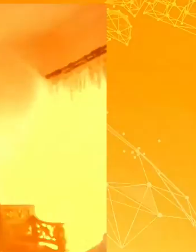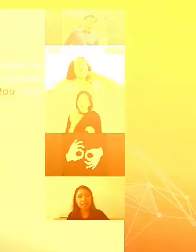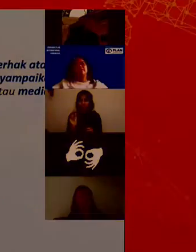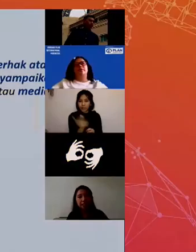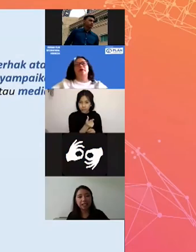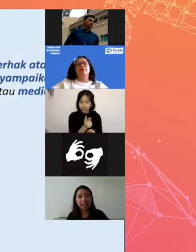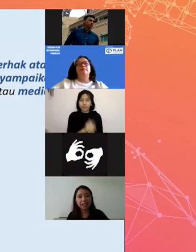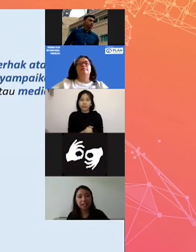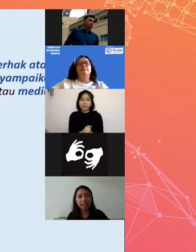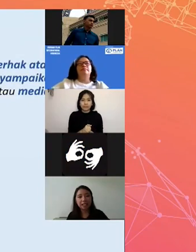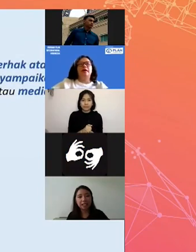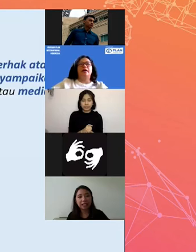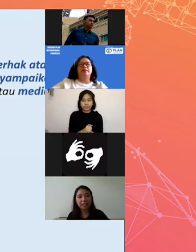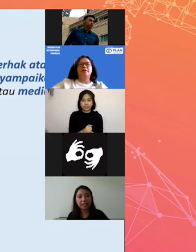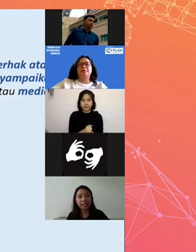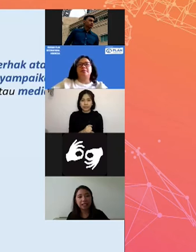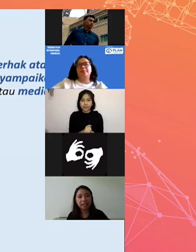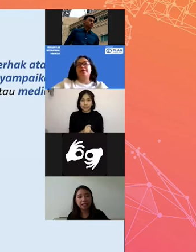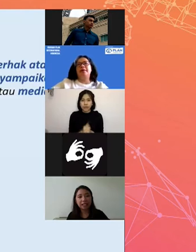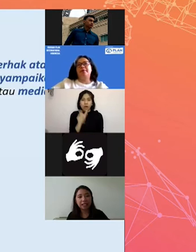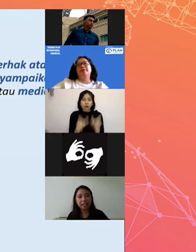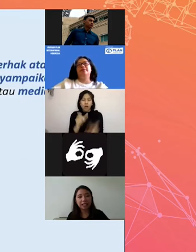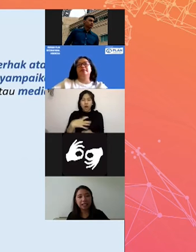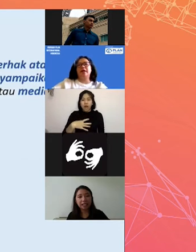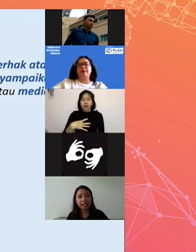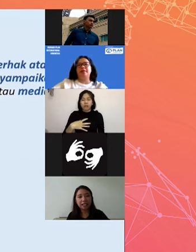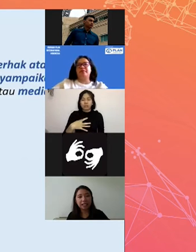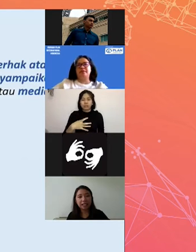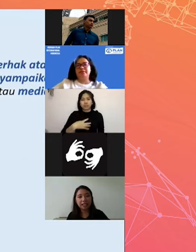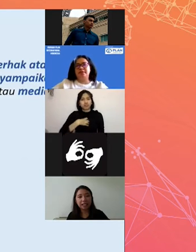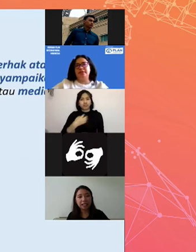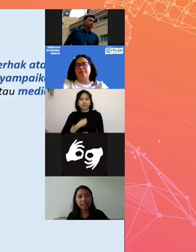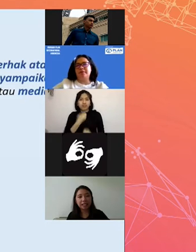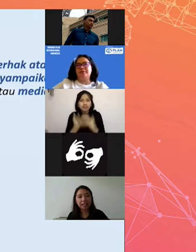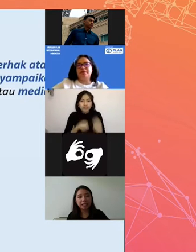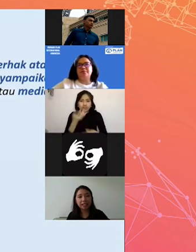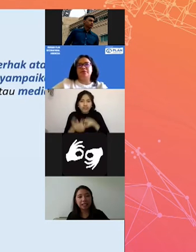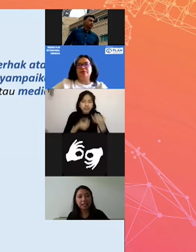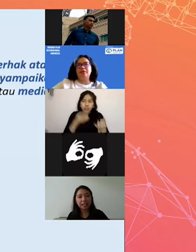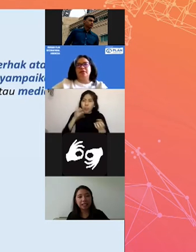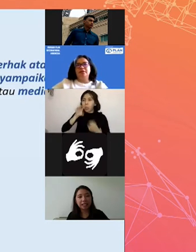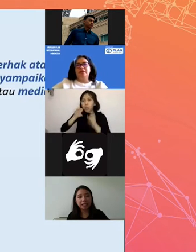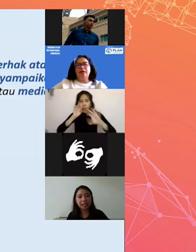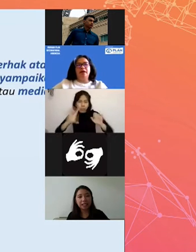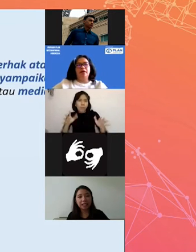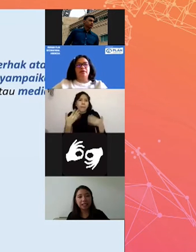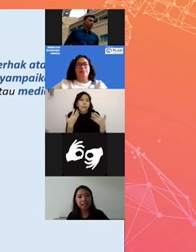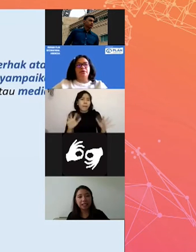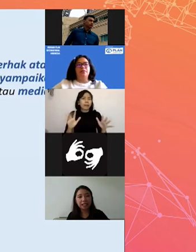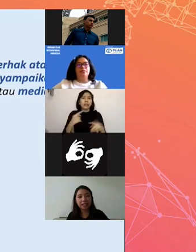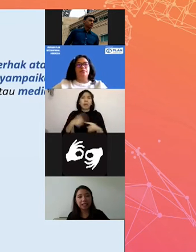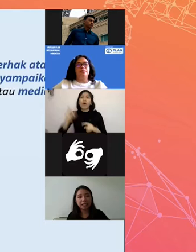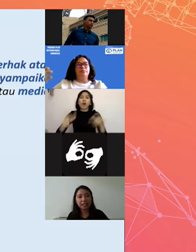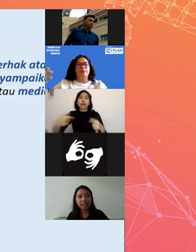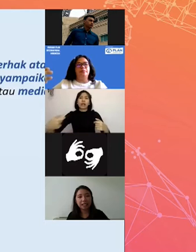keterbatasan. Setiap orang berhak atas kebebasan berpendapat ya, tanpa intervensi. Jadi tanpa intervensi maksudnya dia punya